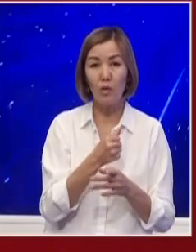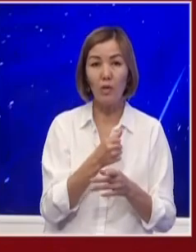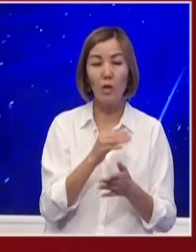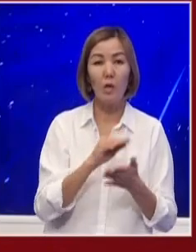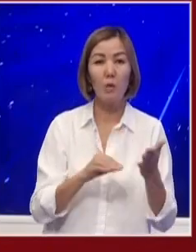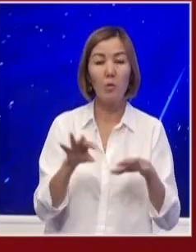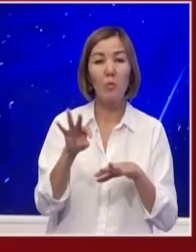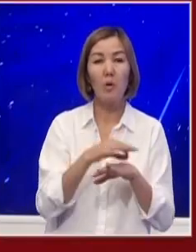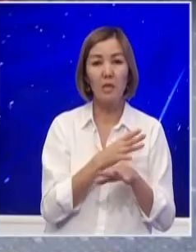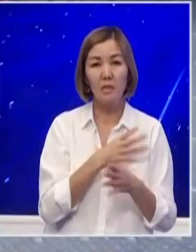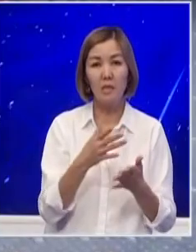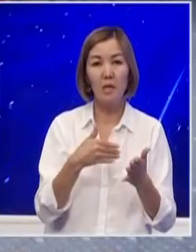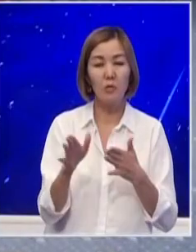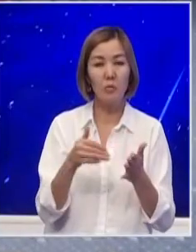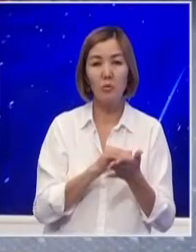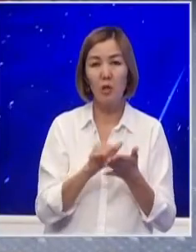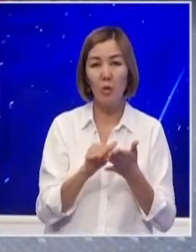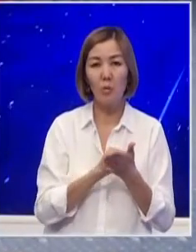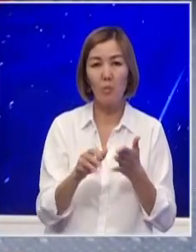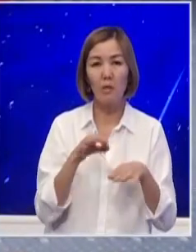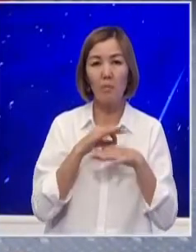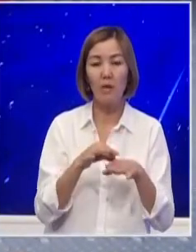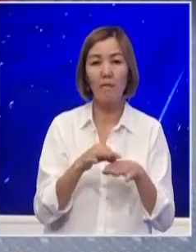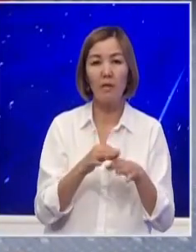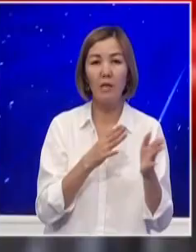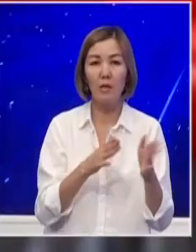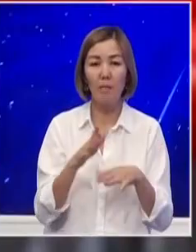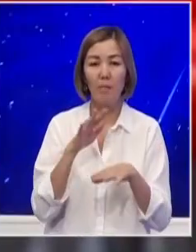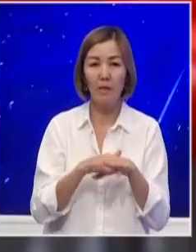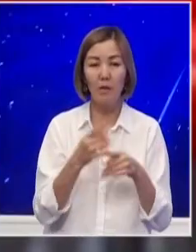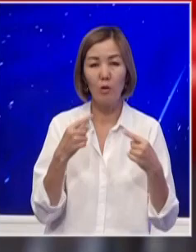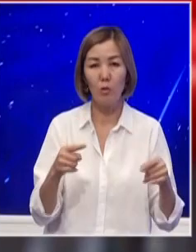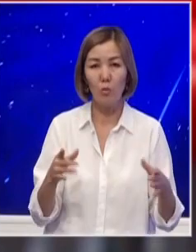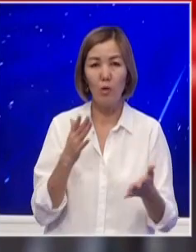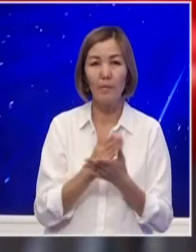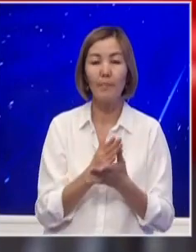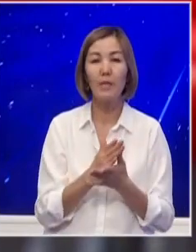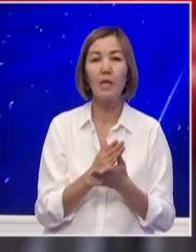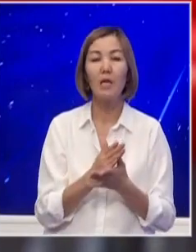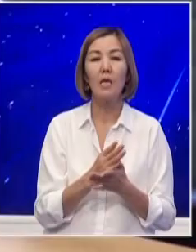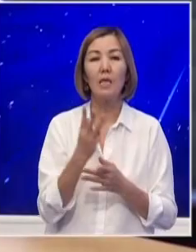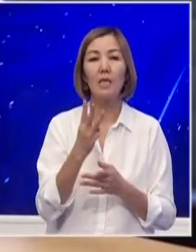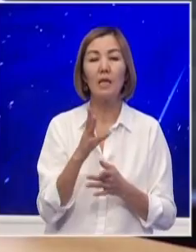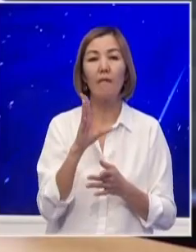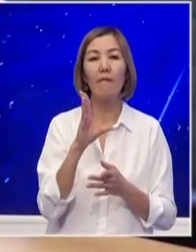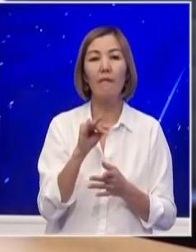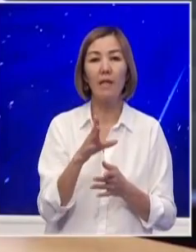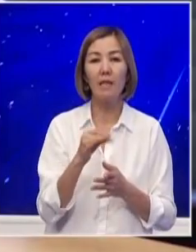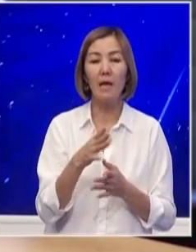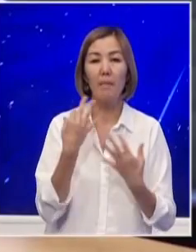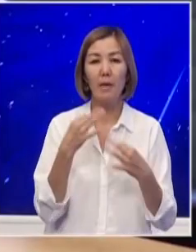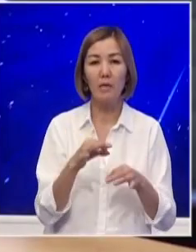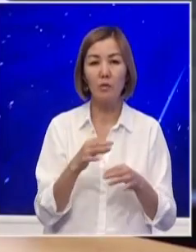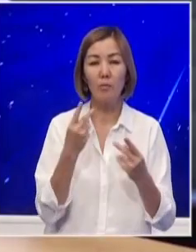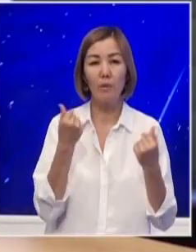указан супруг, отсутствуют документы о проведении процедуры урегулирования с банками и другое. Стоит отметить, что существует 3 вида